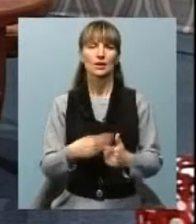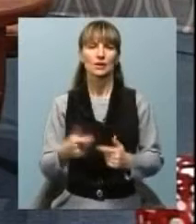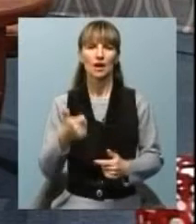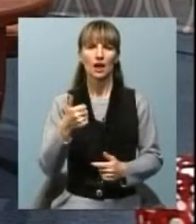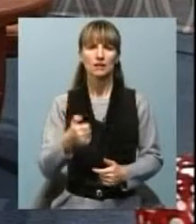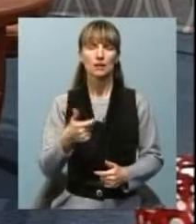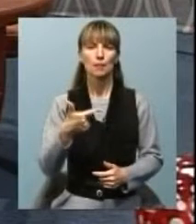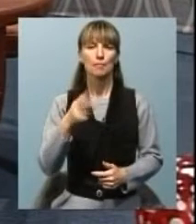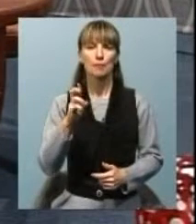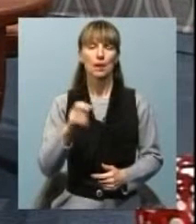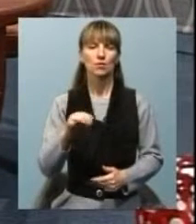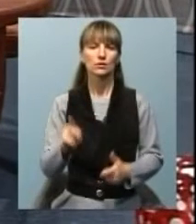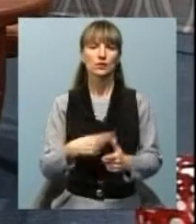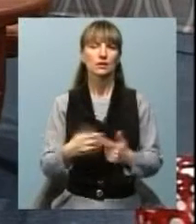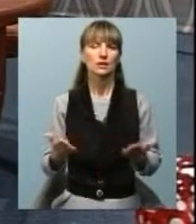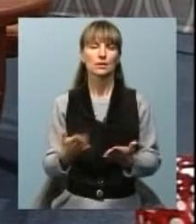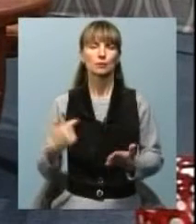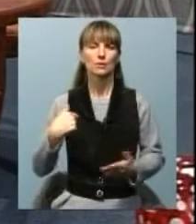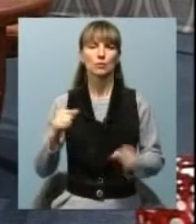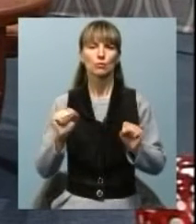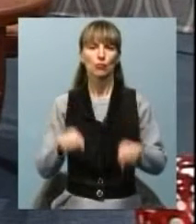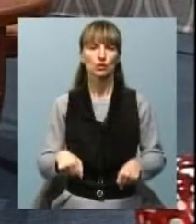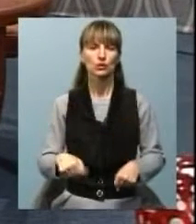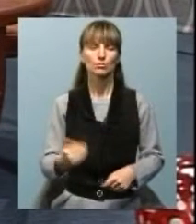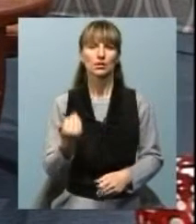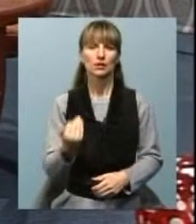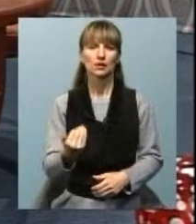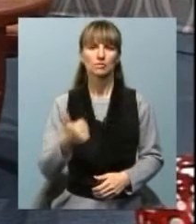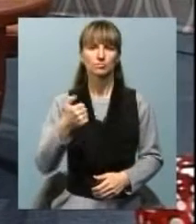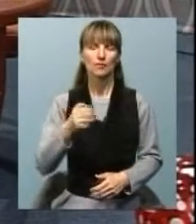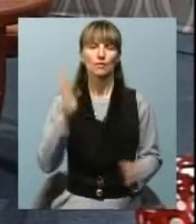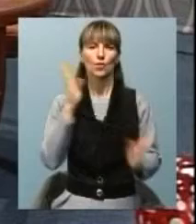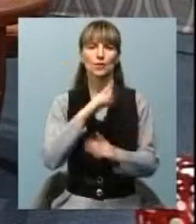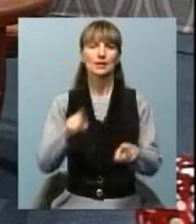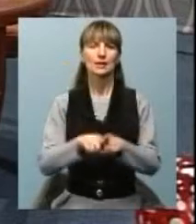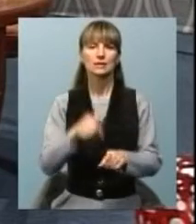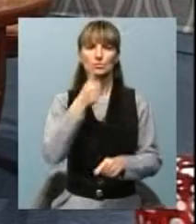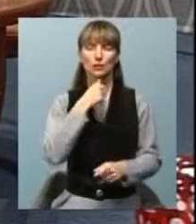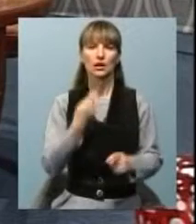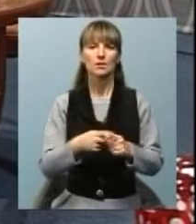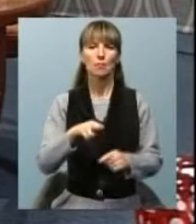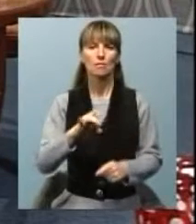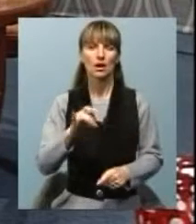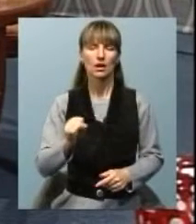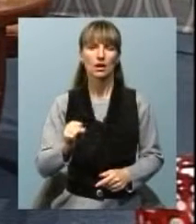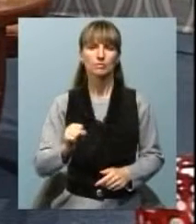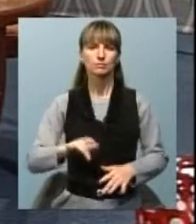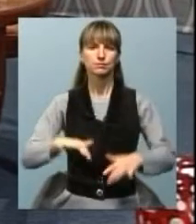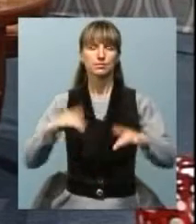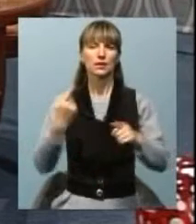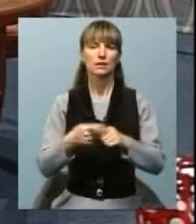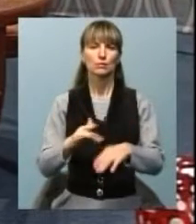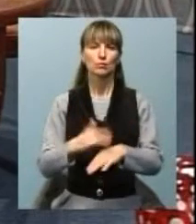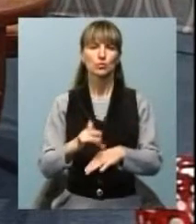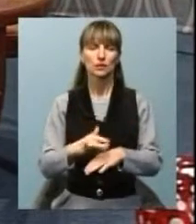балончики газові, чи ще якісь будь-які, так? Ми можемо їх порскати у повітря, таким чином ця пара або випаровування цього